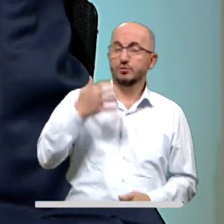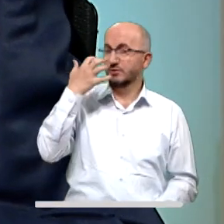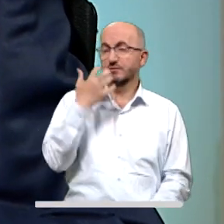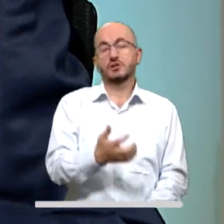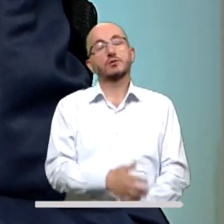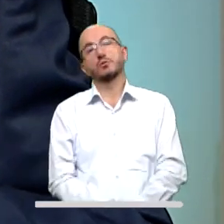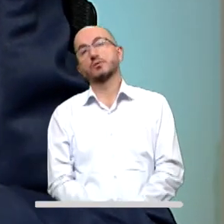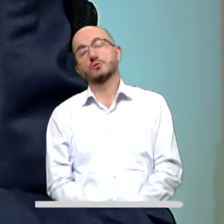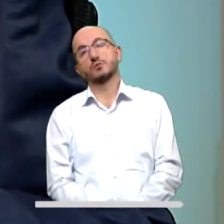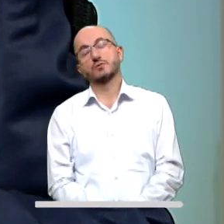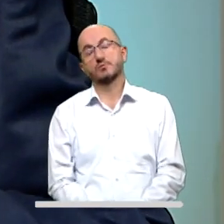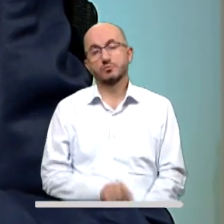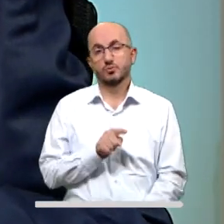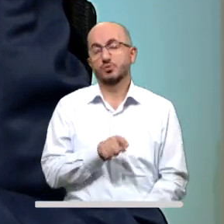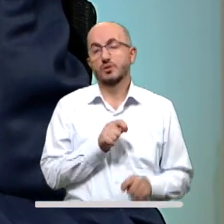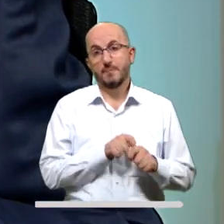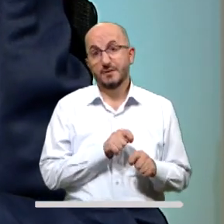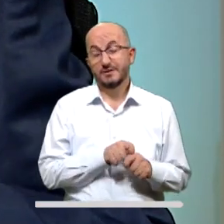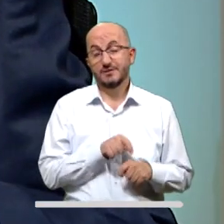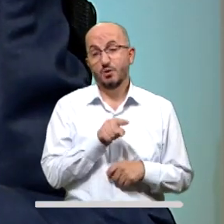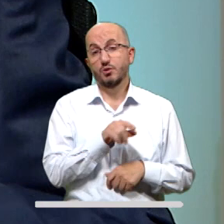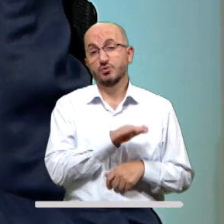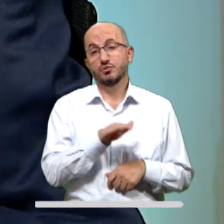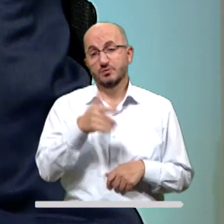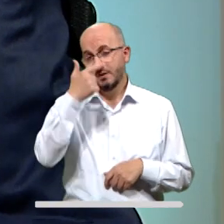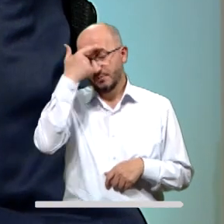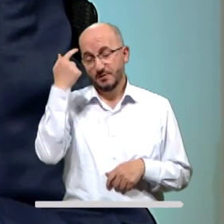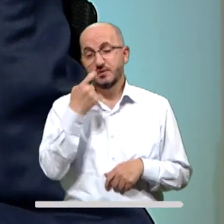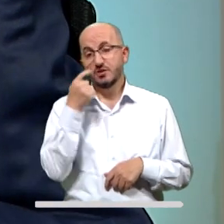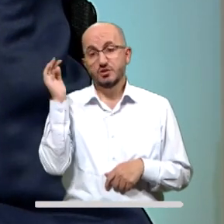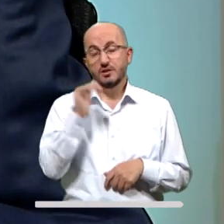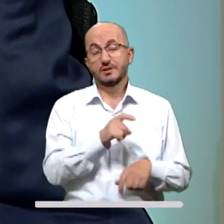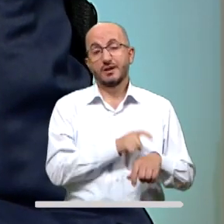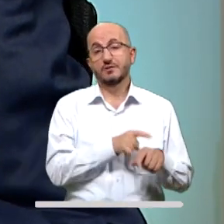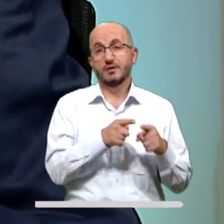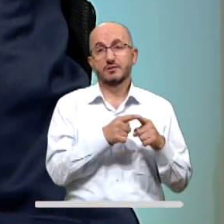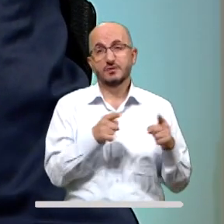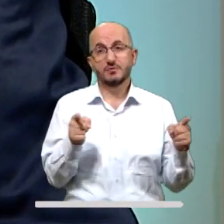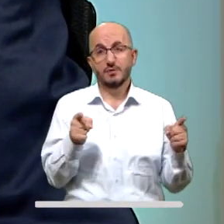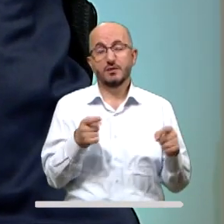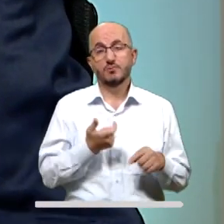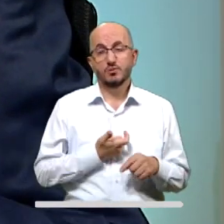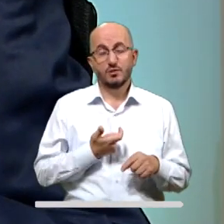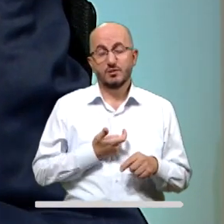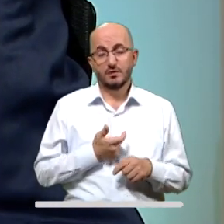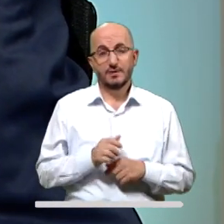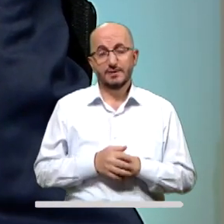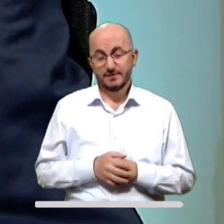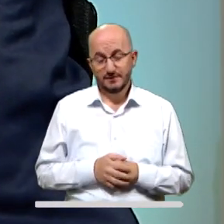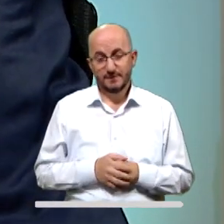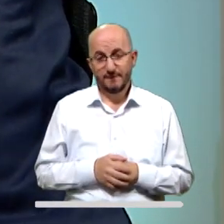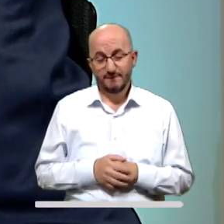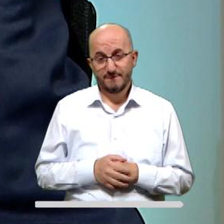ediyoruz. Ama bunu da yaparken de o çocuklar belli bir yaşa geldiği andan itibaren de aralarındaki